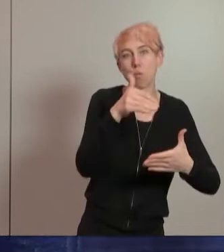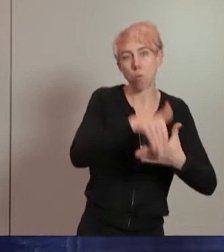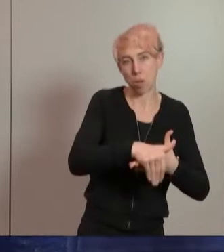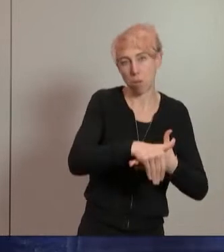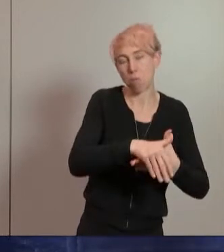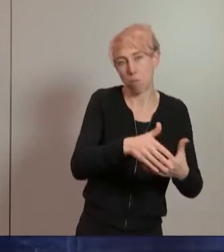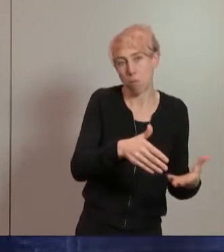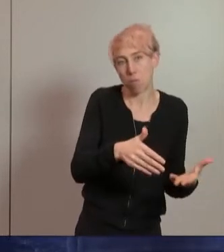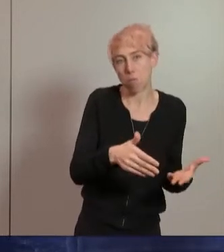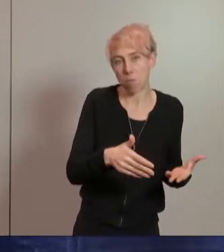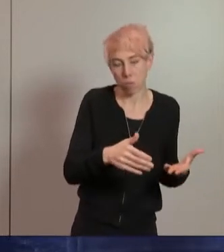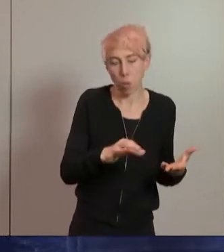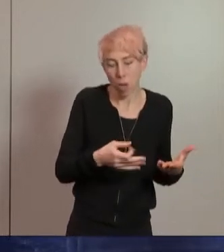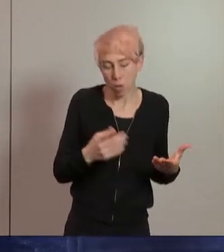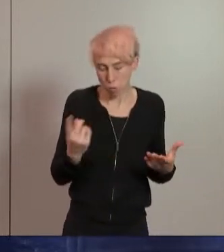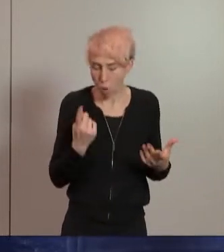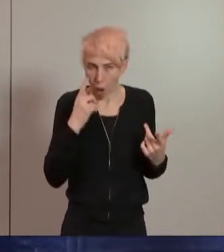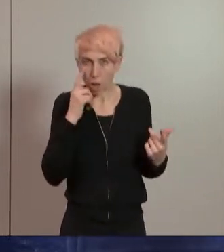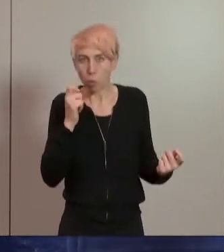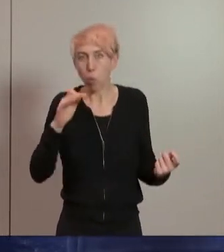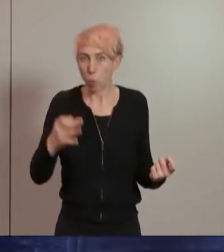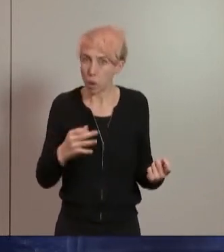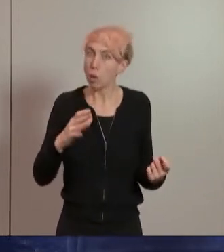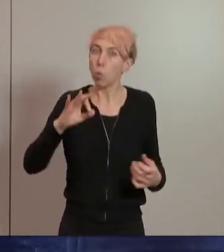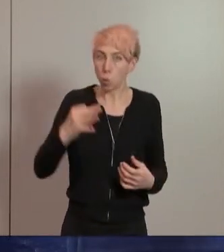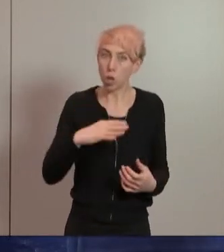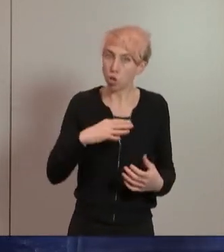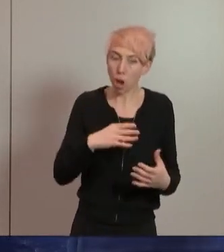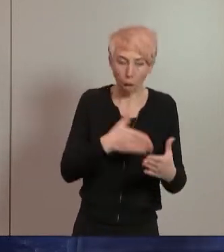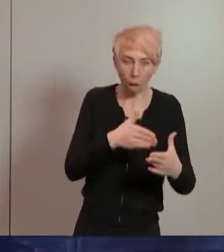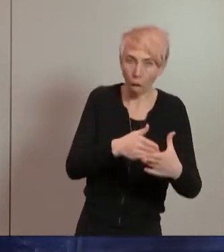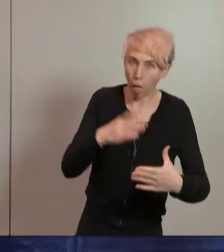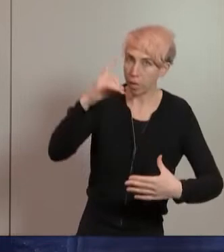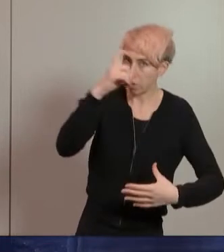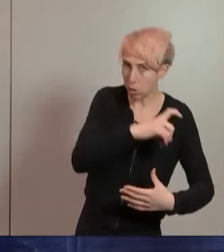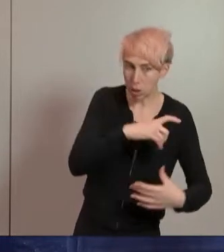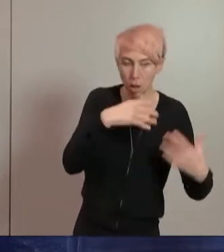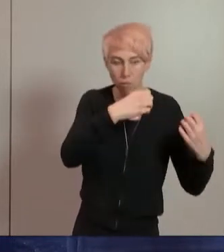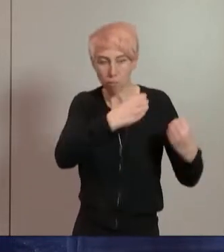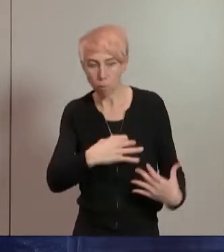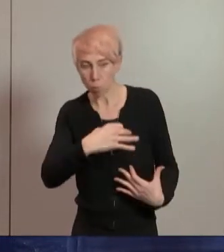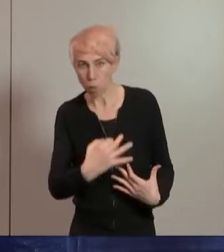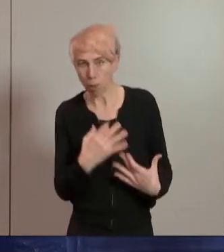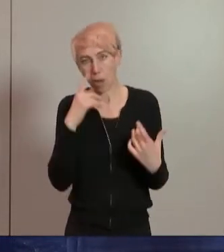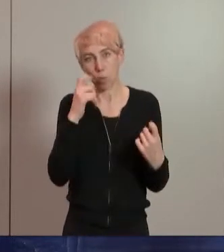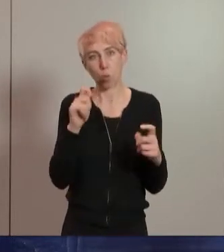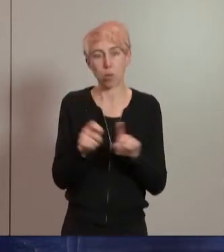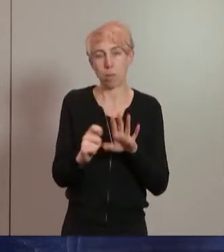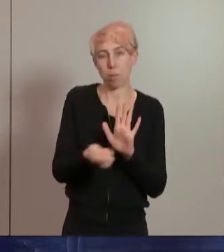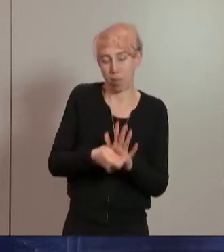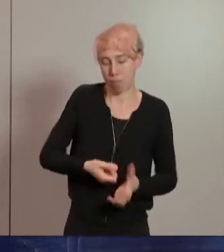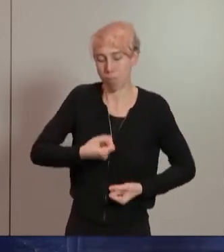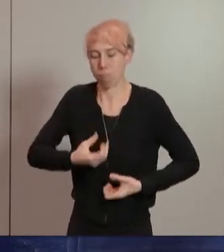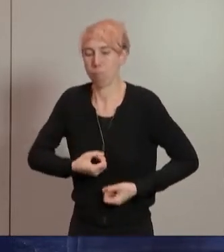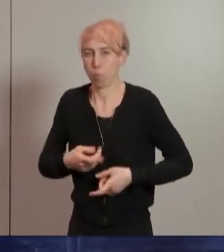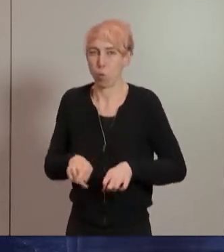toujours prudents, oui, il y a des difficultés, il faut les combattre, il faut s'y atteler, mais faisons attention aussi dans notre discours et nos expressions à